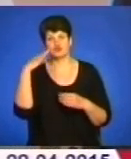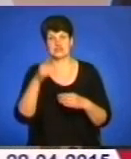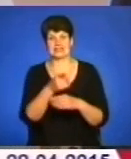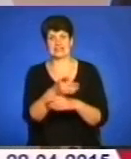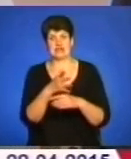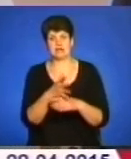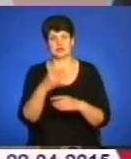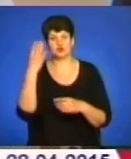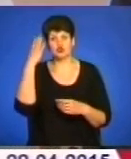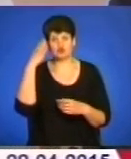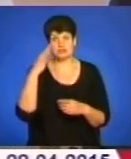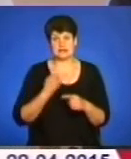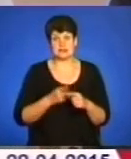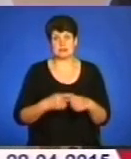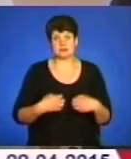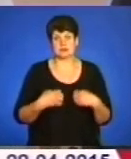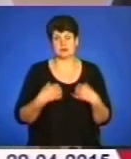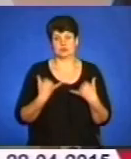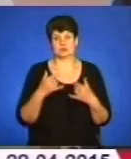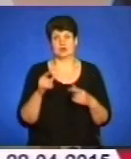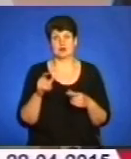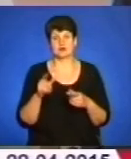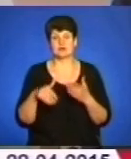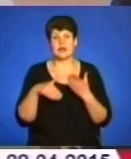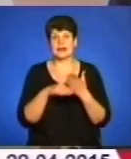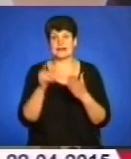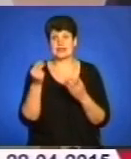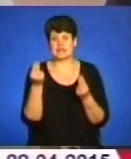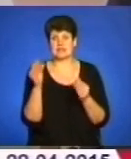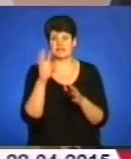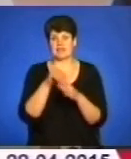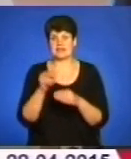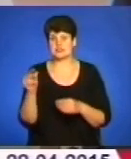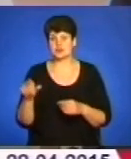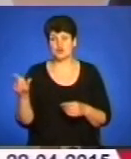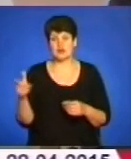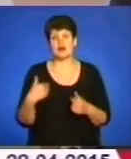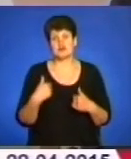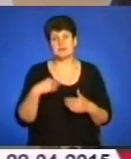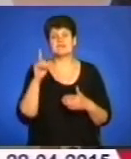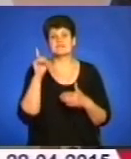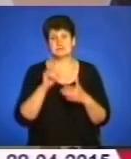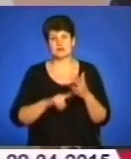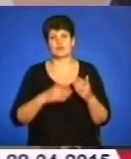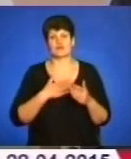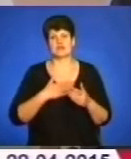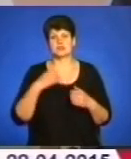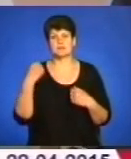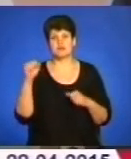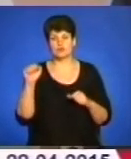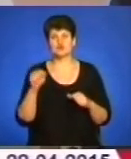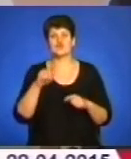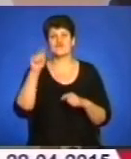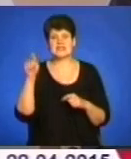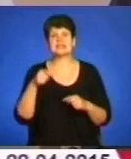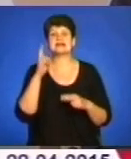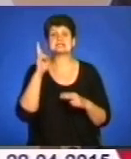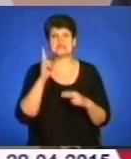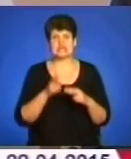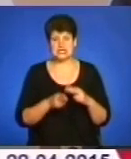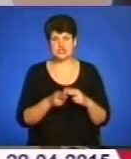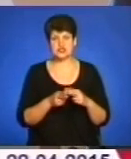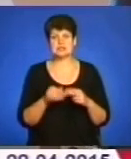чужі гармати – це є відлякування для інвесторів. Тим не менше, ми свято переконані не тільки у нашій перемозі, а в тому, що війна закінчиться. І в